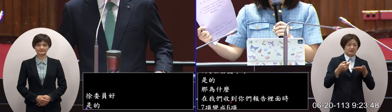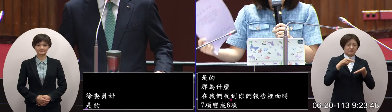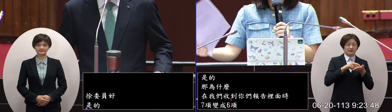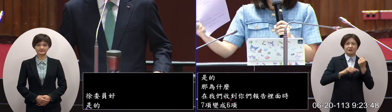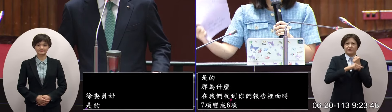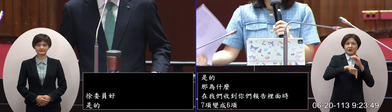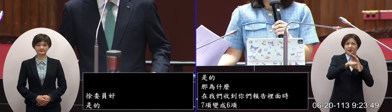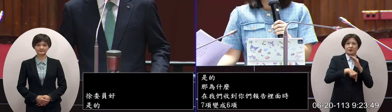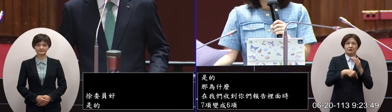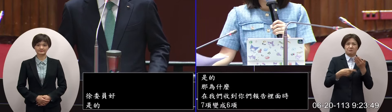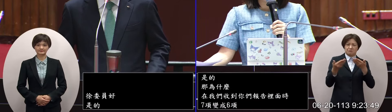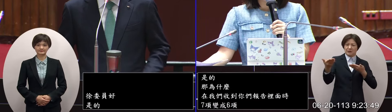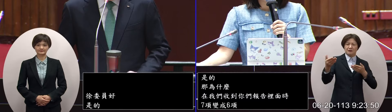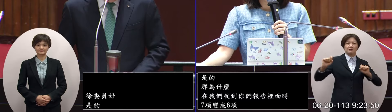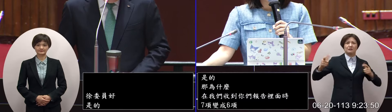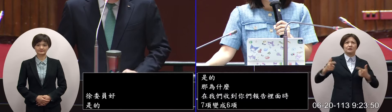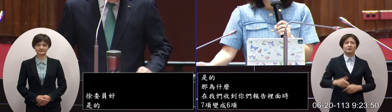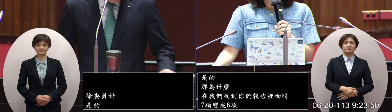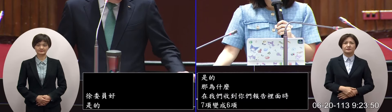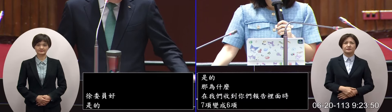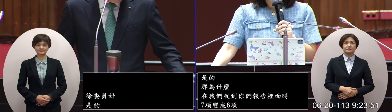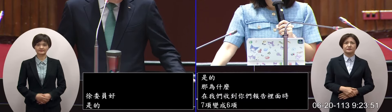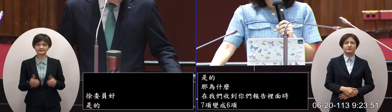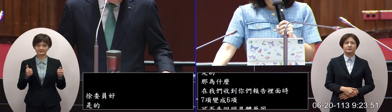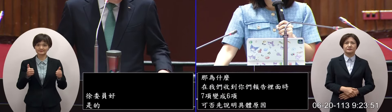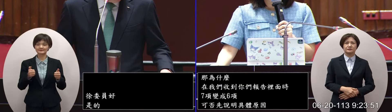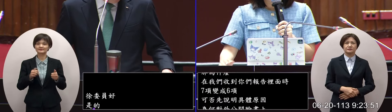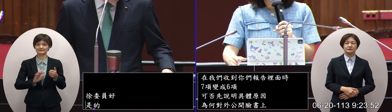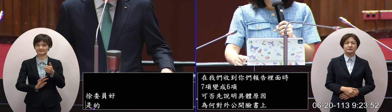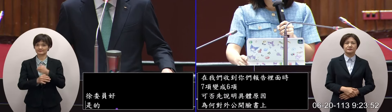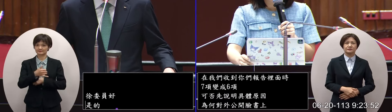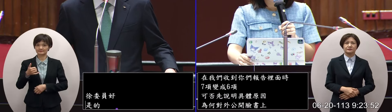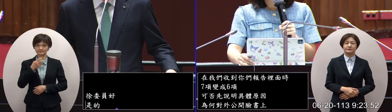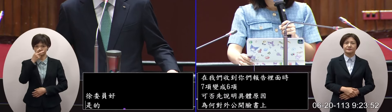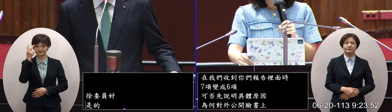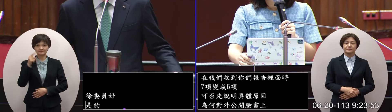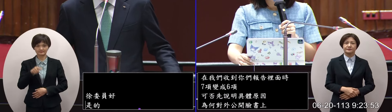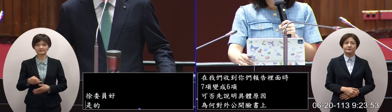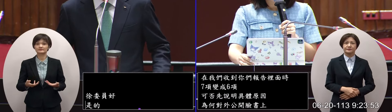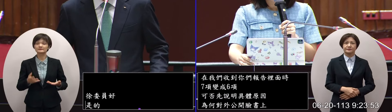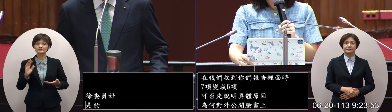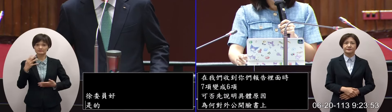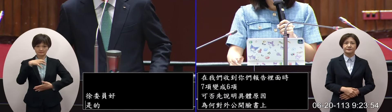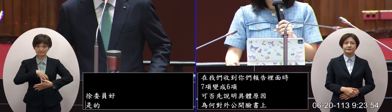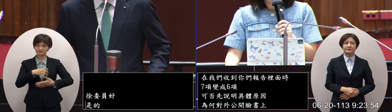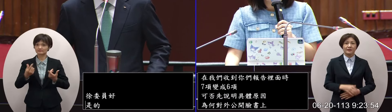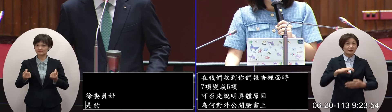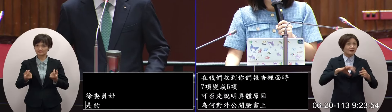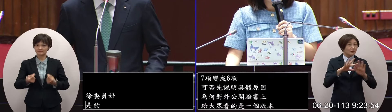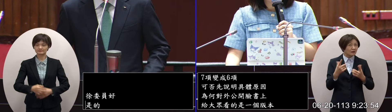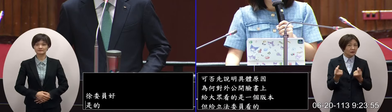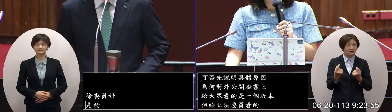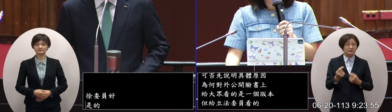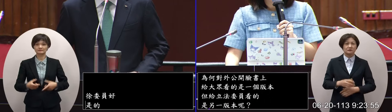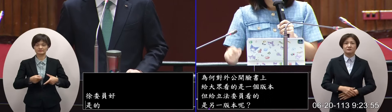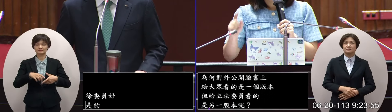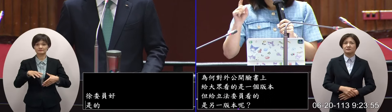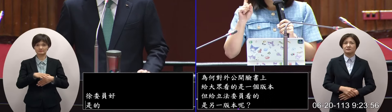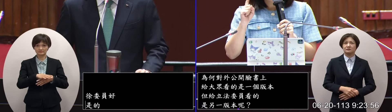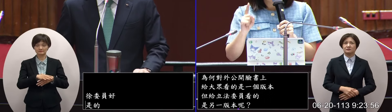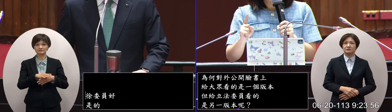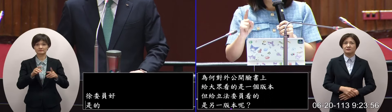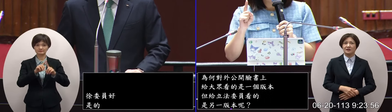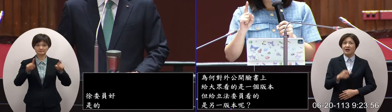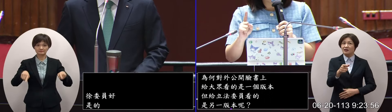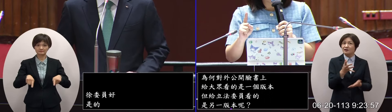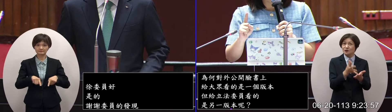看的是另外一个版本呢？ 谢谢委员的这个发现啊，但是内容都是一样的。 内容一样吗？ 公文书